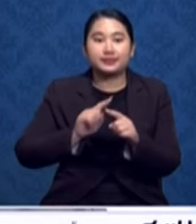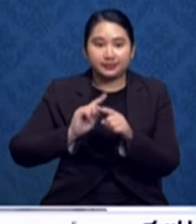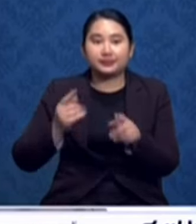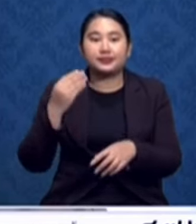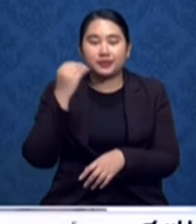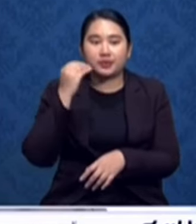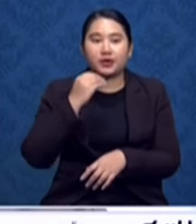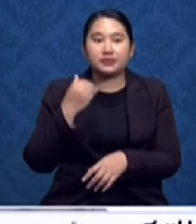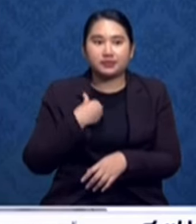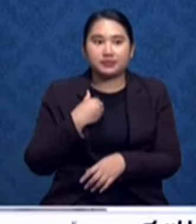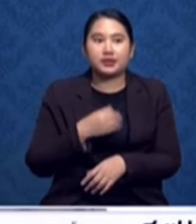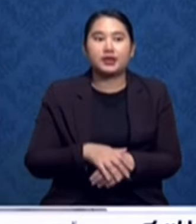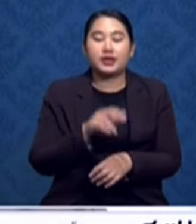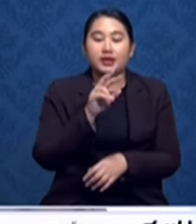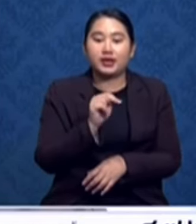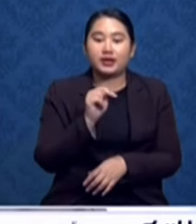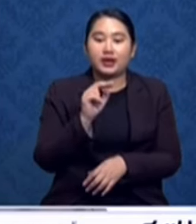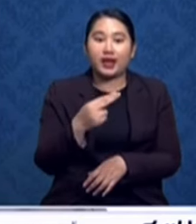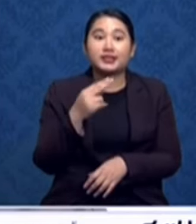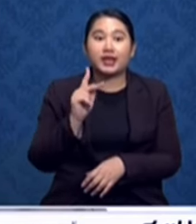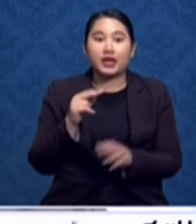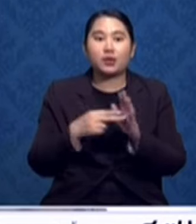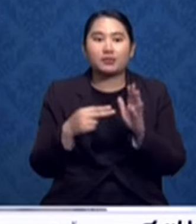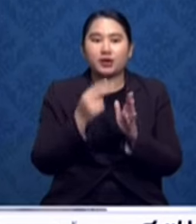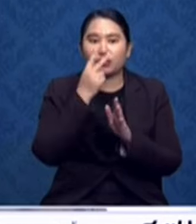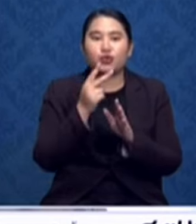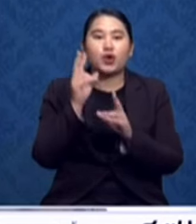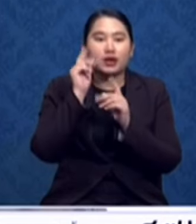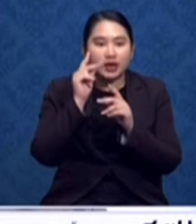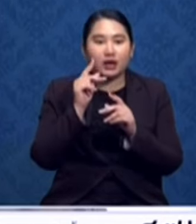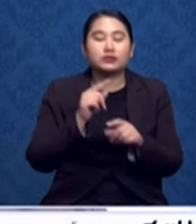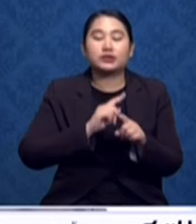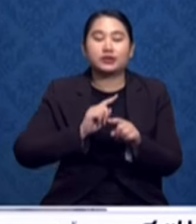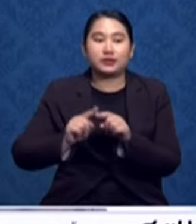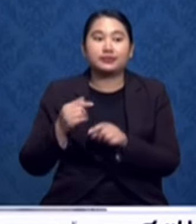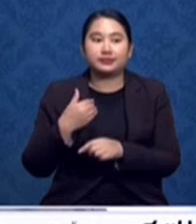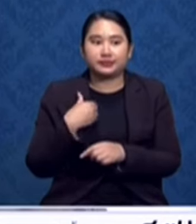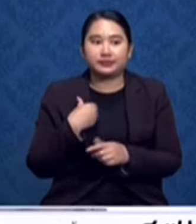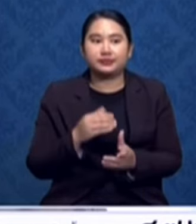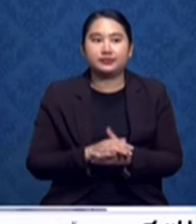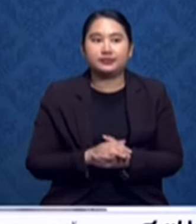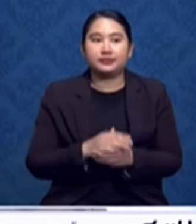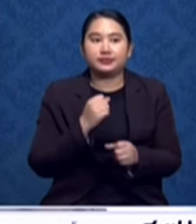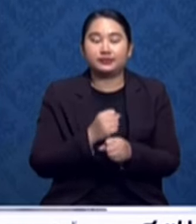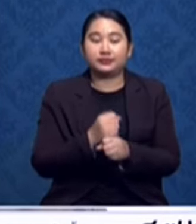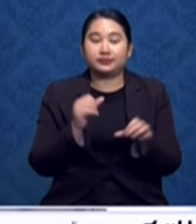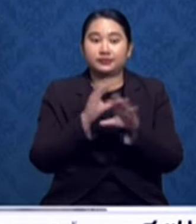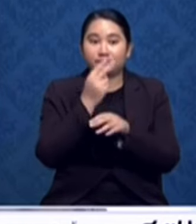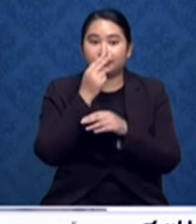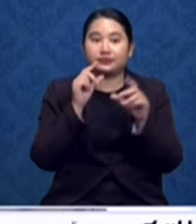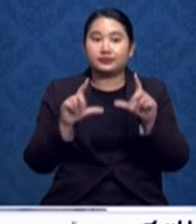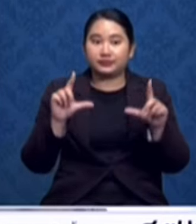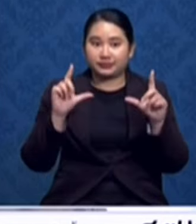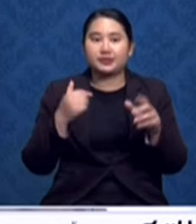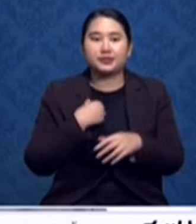างเยอะโดยเฉพาะ NHK World นะซึ่งจริงๆเขาก็มีสอดแทรกสาระเป็นรายการต่างๆนะครับก็ทำเป็นซอฟต์พาวเวอร์โดนตกไ